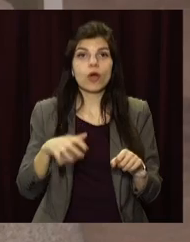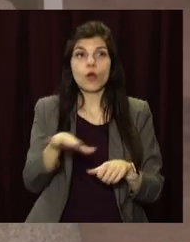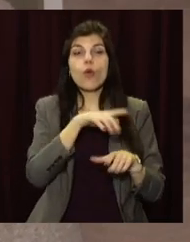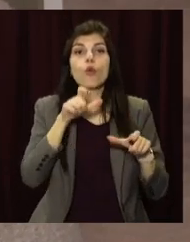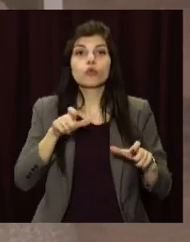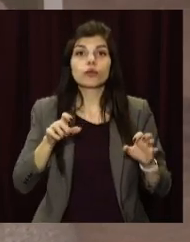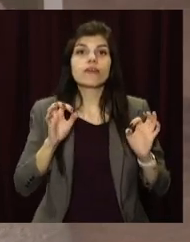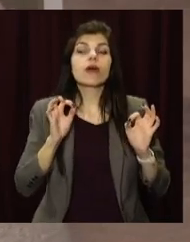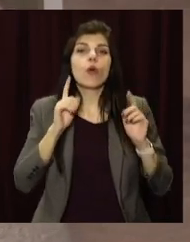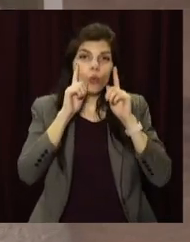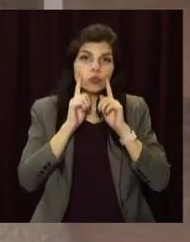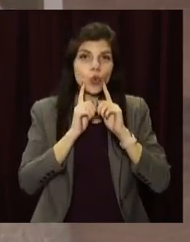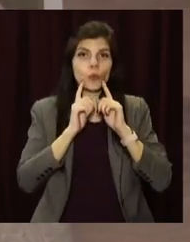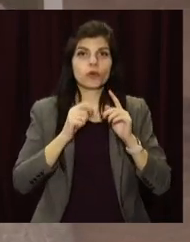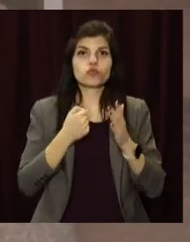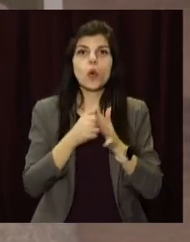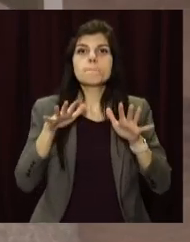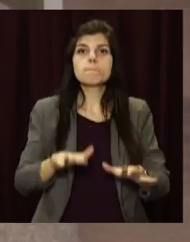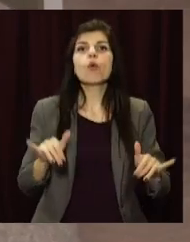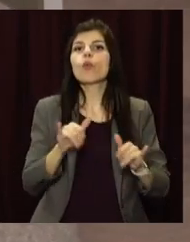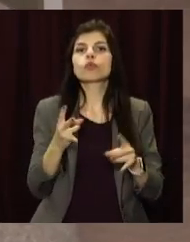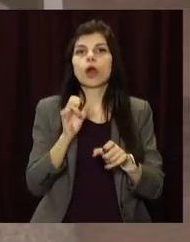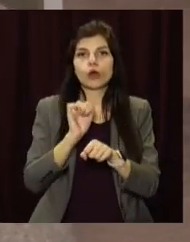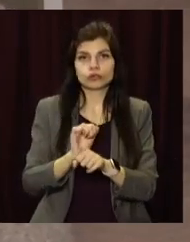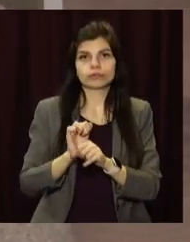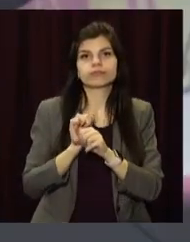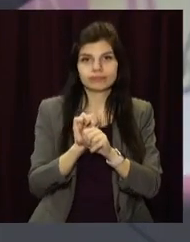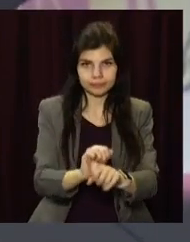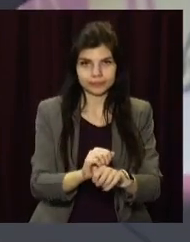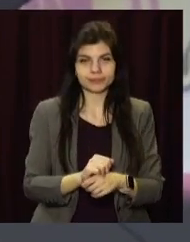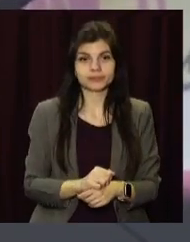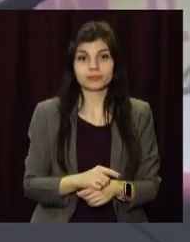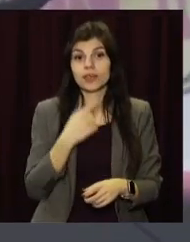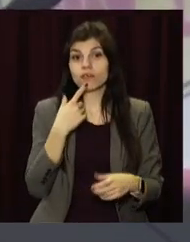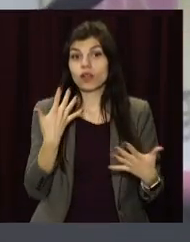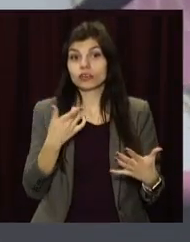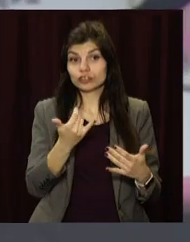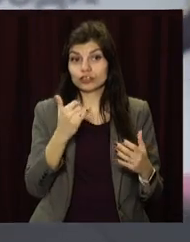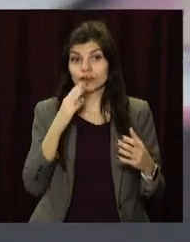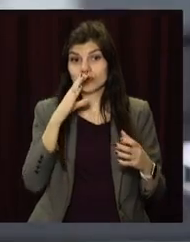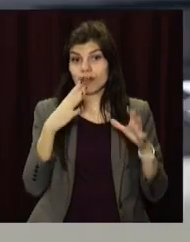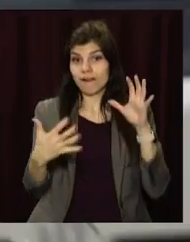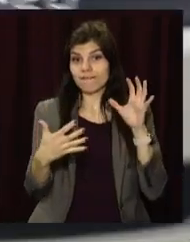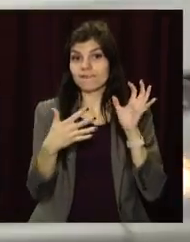на автобуси великої місткості, які ми пригнали з Європи.